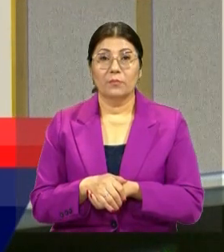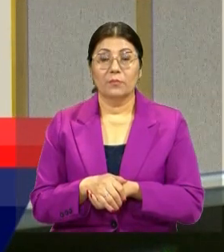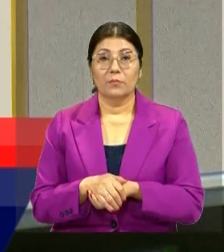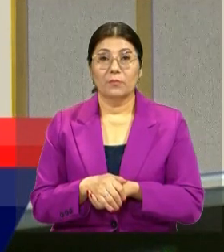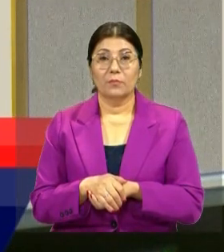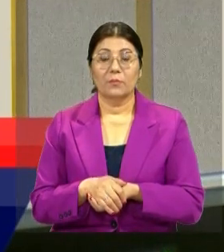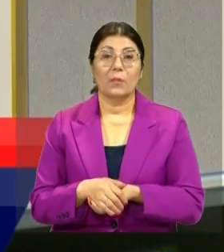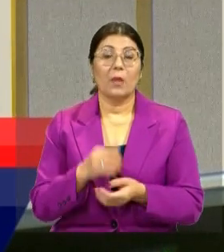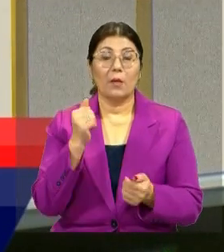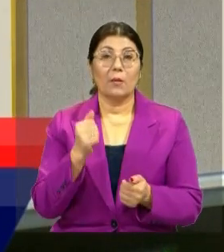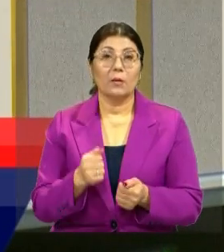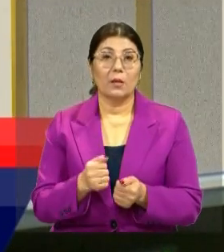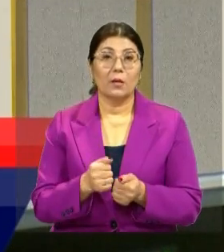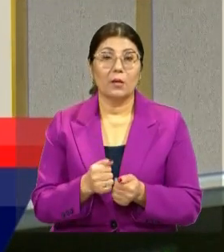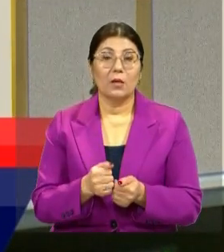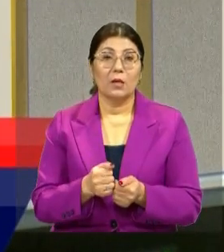Арнасе